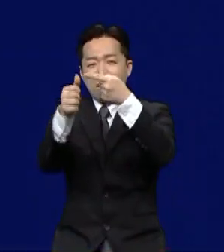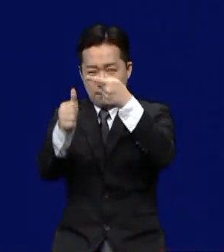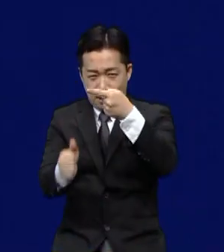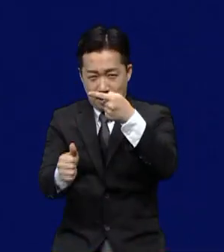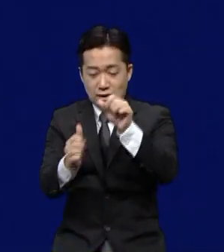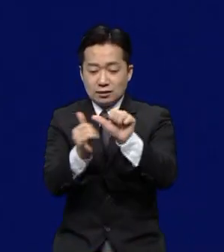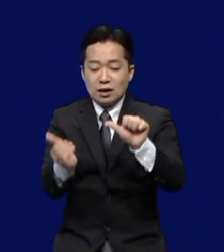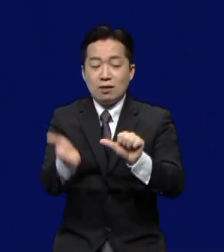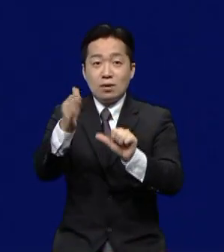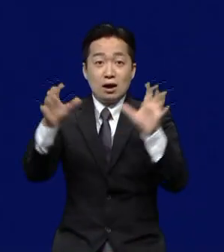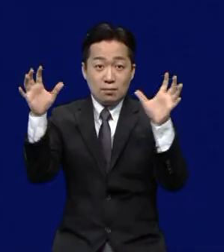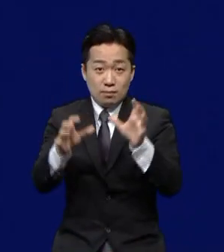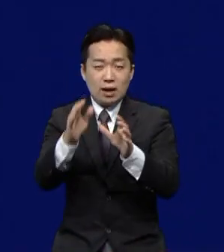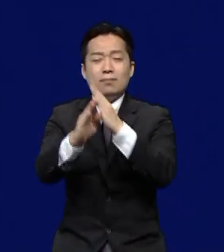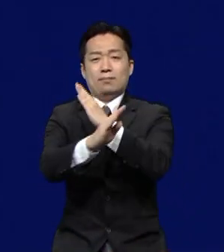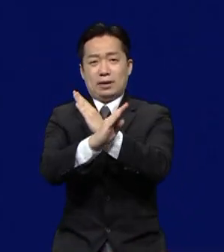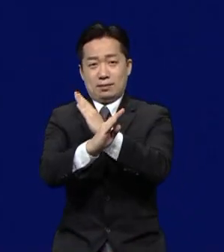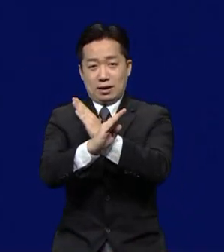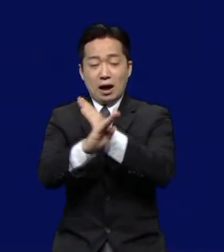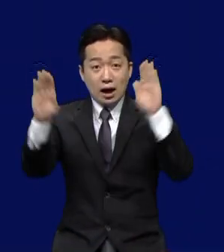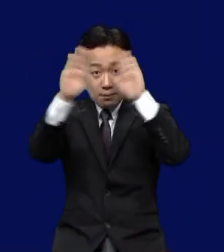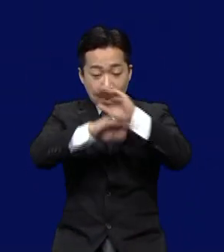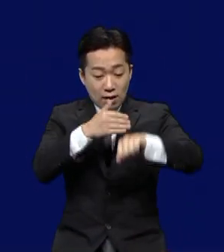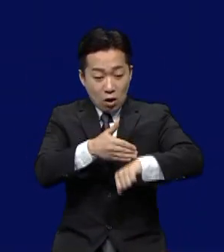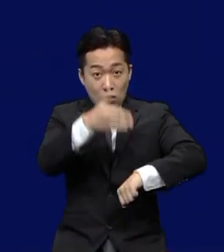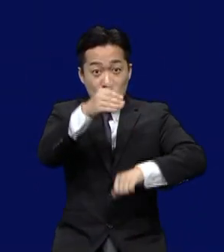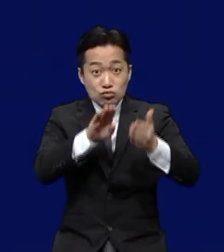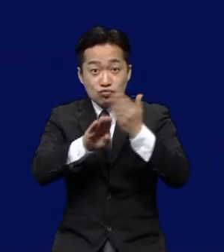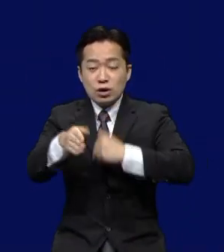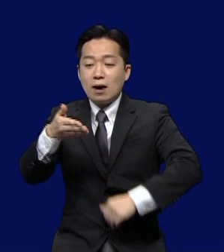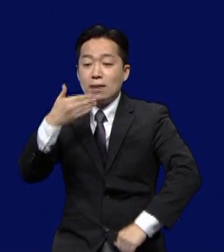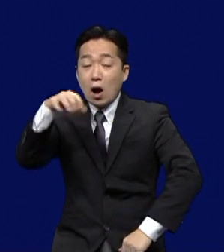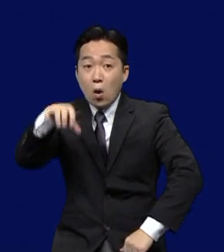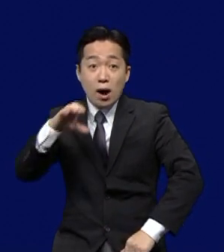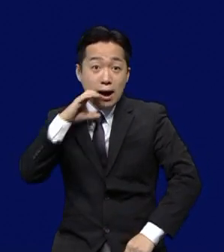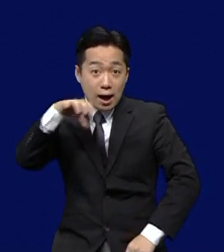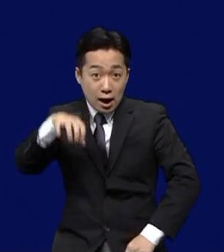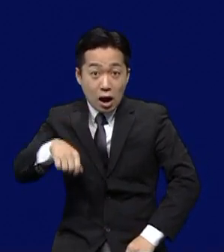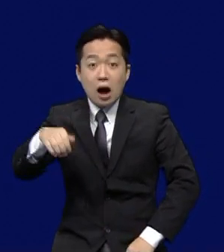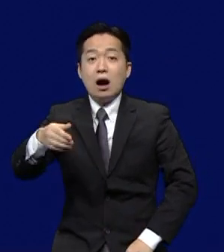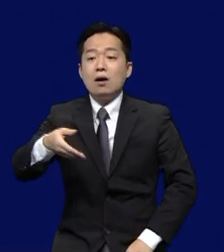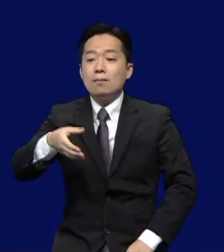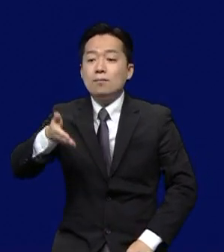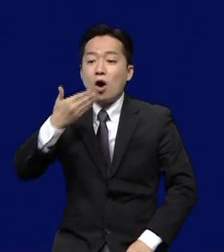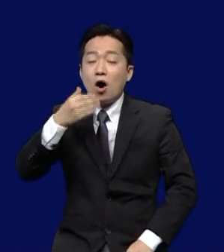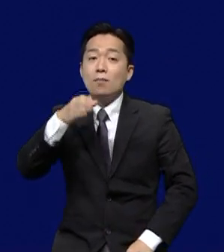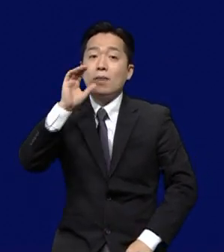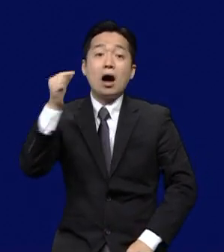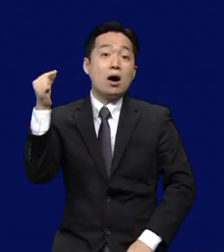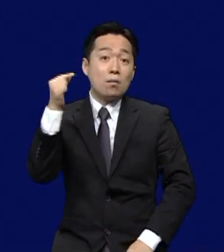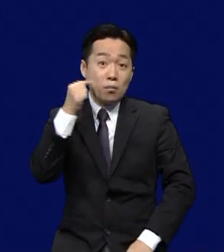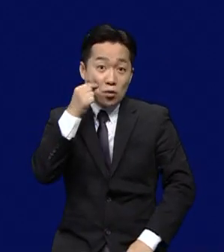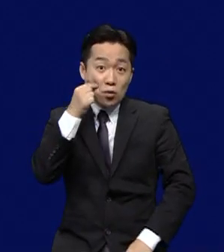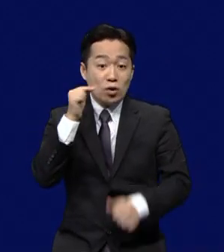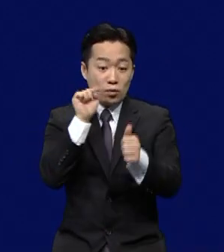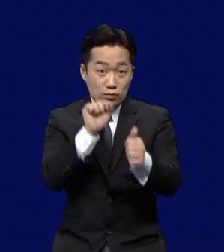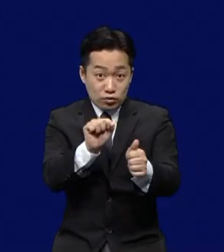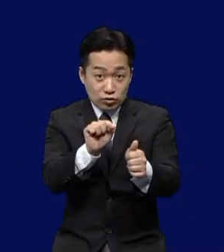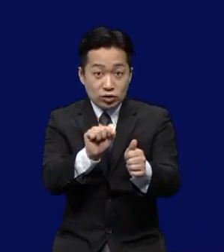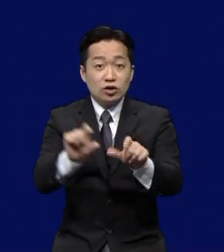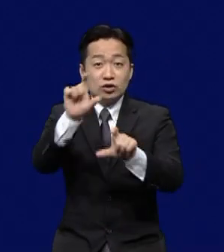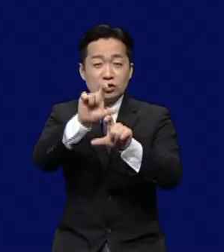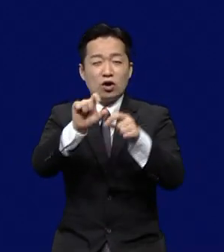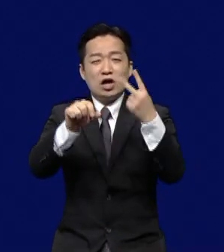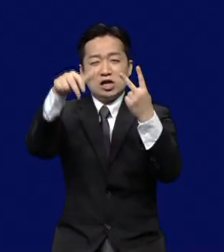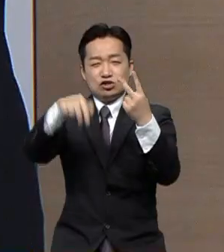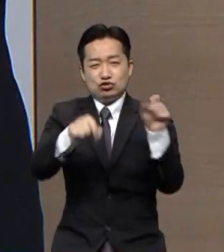이상 사적 모임 금지와 밤 9시 이후 식당이나 카페에서 먹거나 마실 수 없도록 한 조치도 2주 더